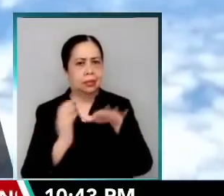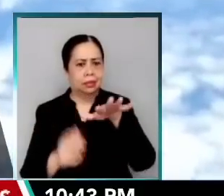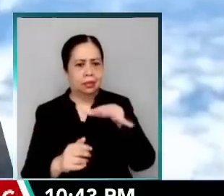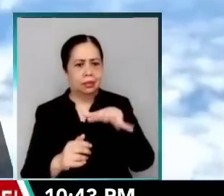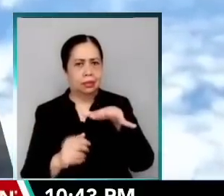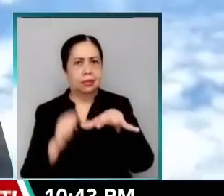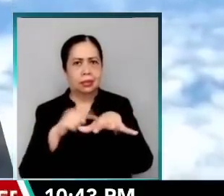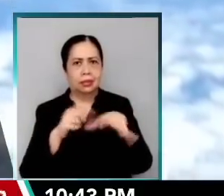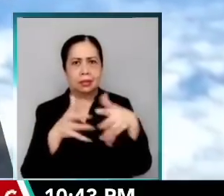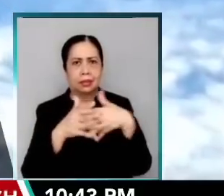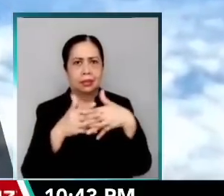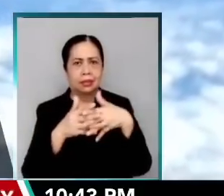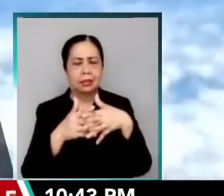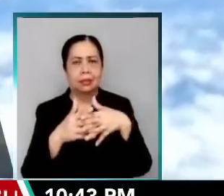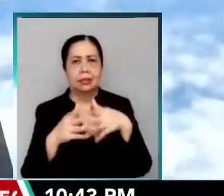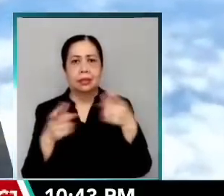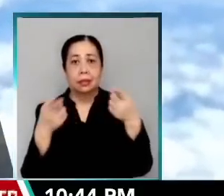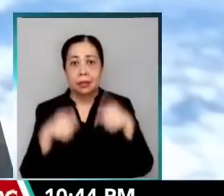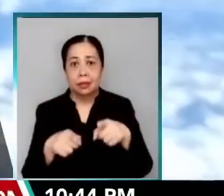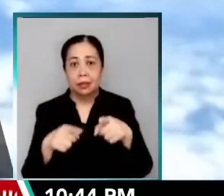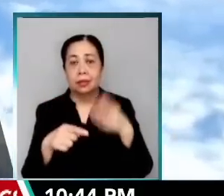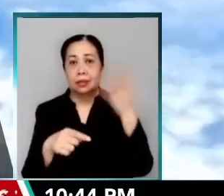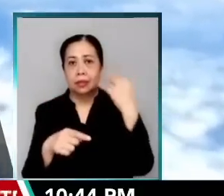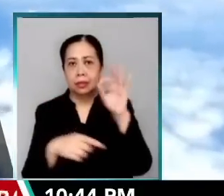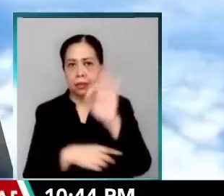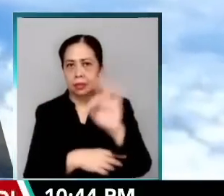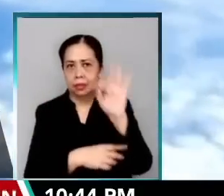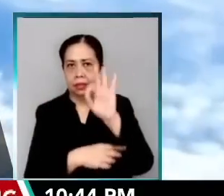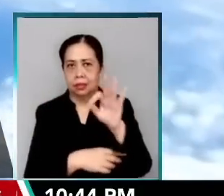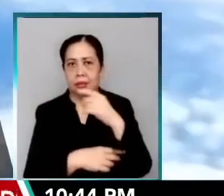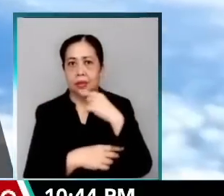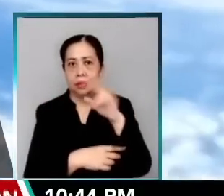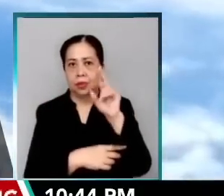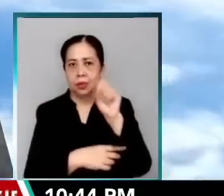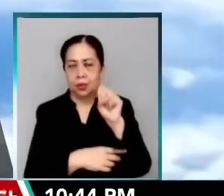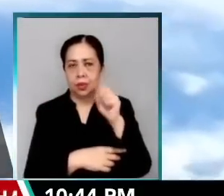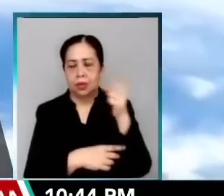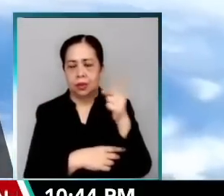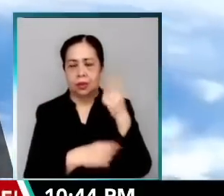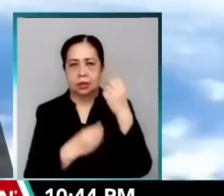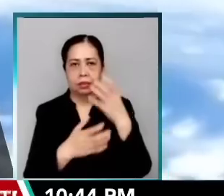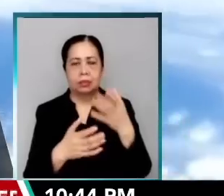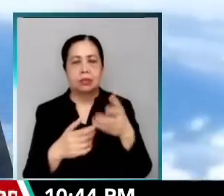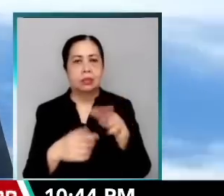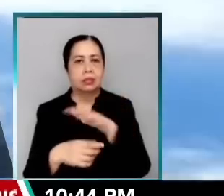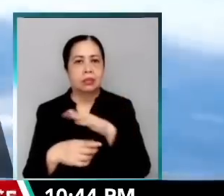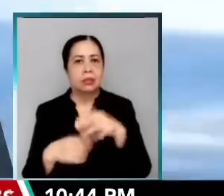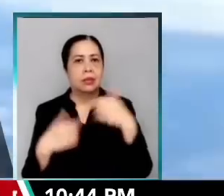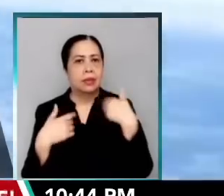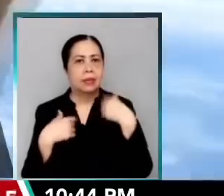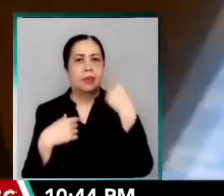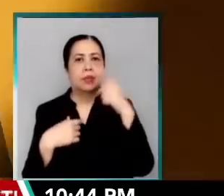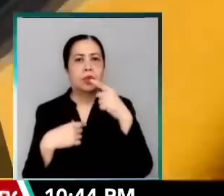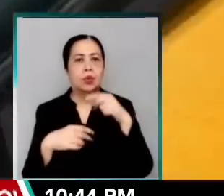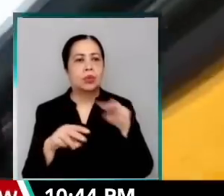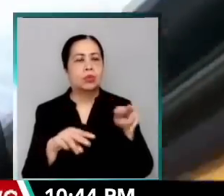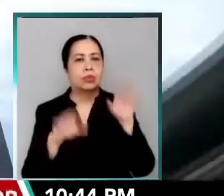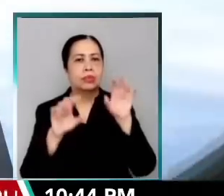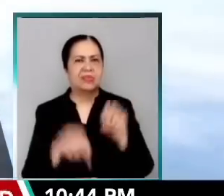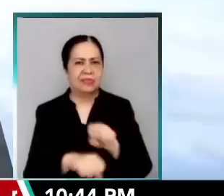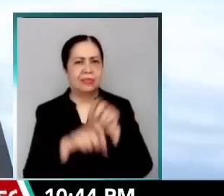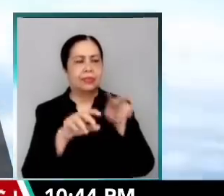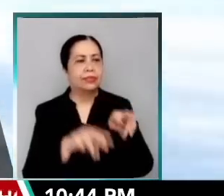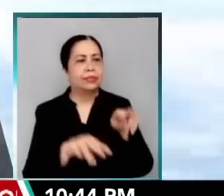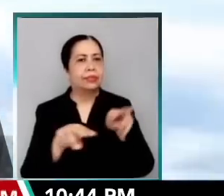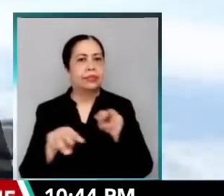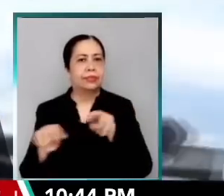Amerika. Nangyari raw yan noong Biyernes ayon sa US Indo-Pacific Command. Naroon sila para sa routine flight na magtitiyak na